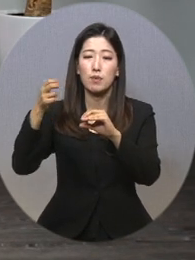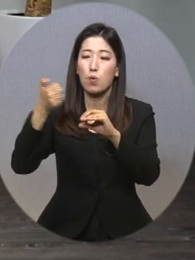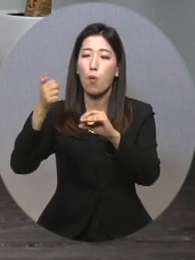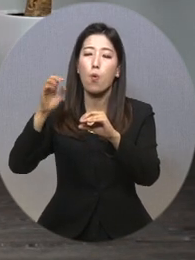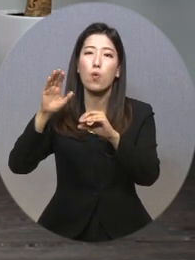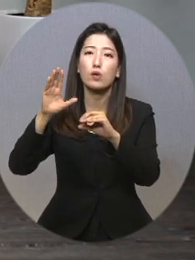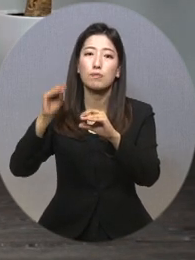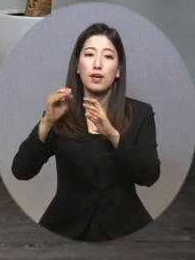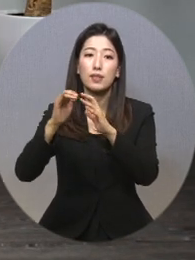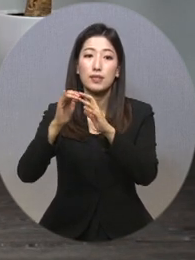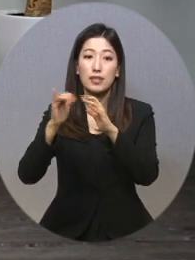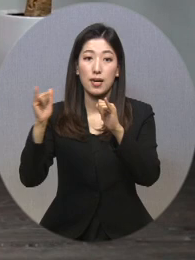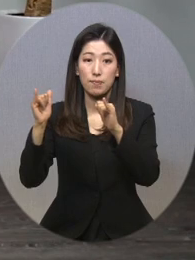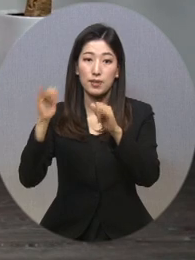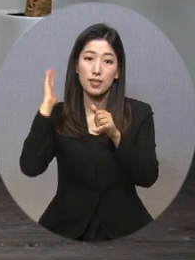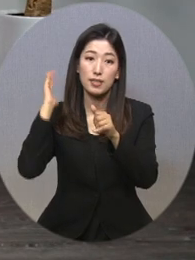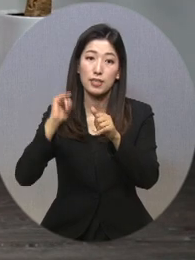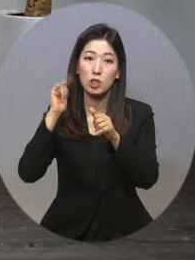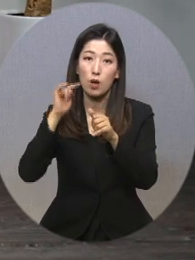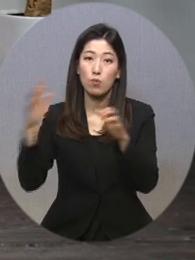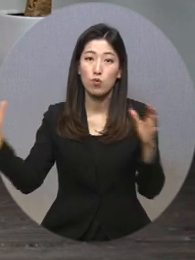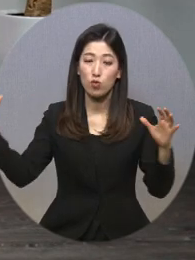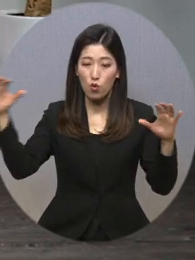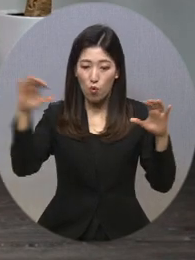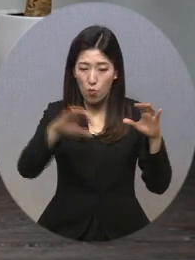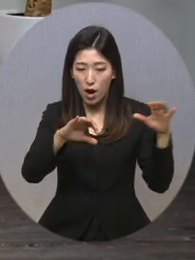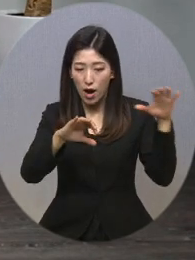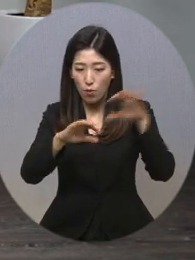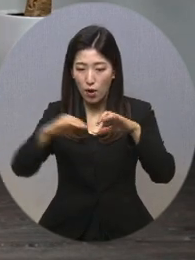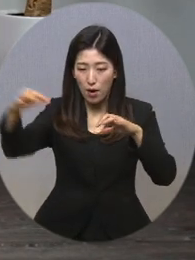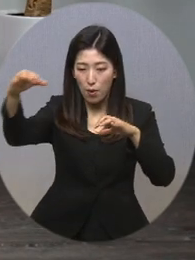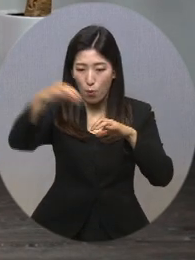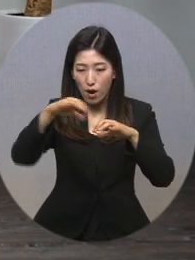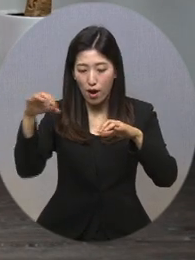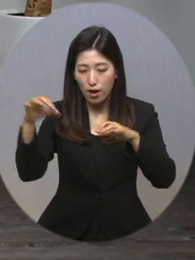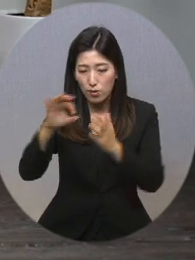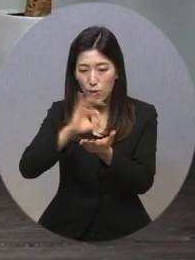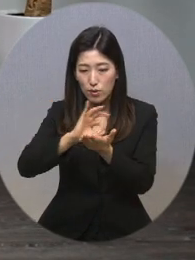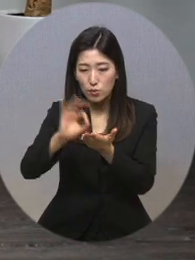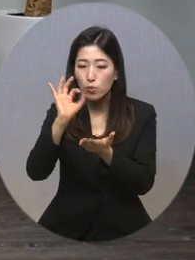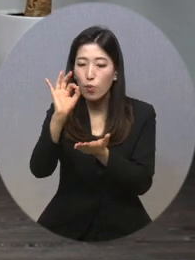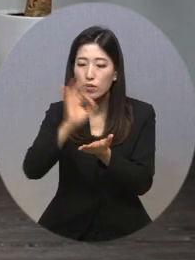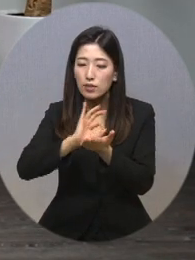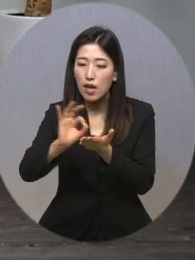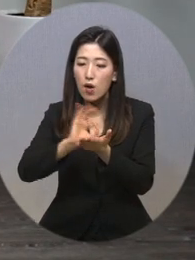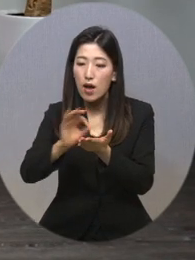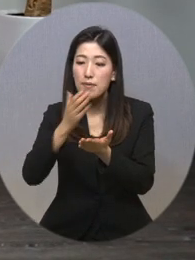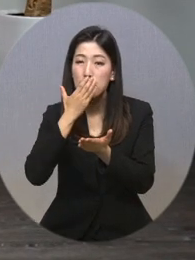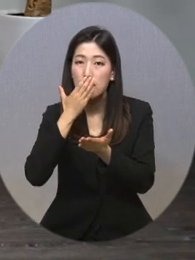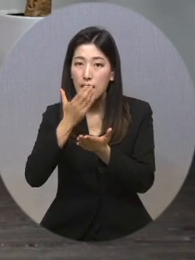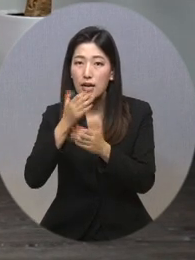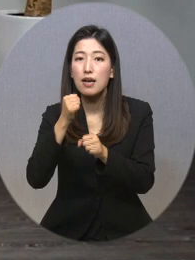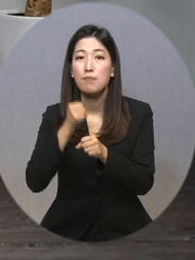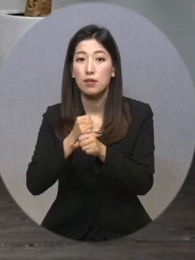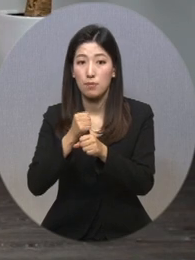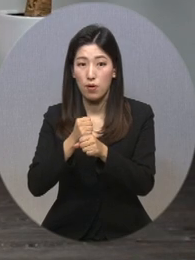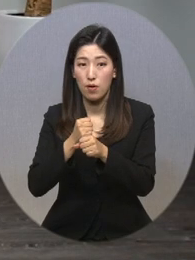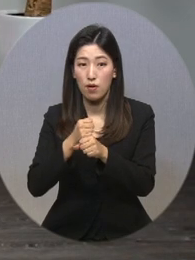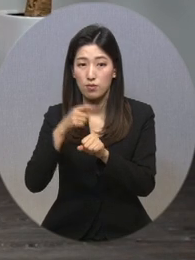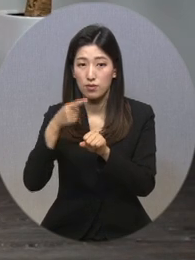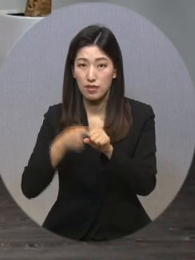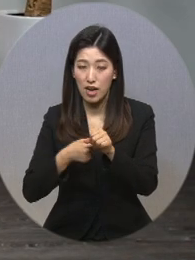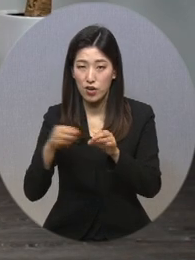정도의 인구가 네. 의정부에서 와서 소비하도록 만드는 그 구조를 어떻게 만든다라고 하면 굉장히